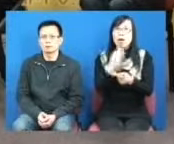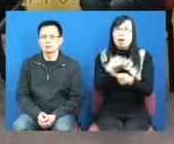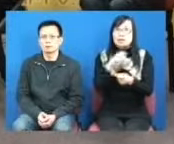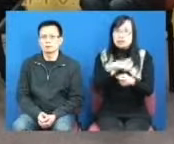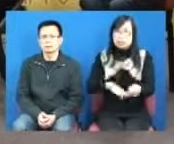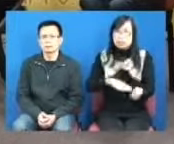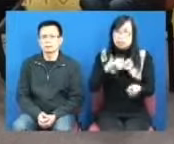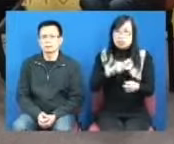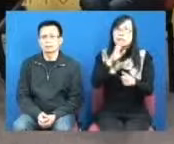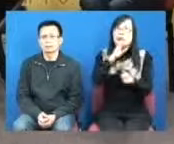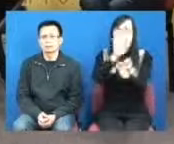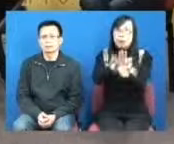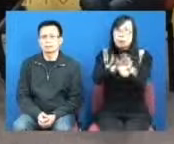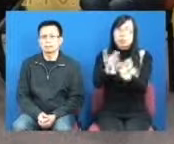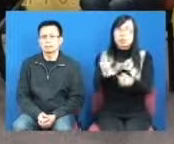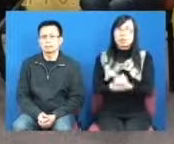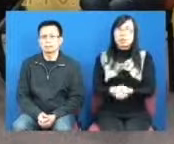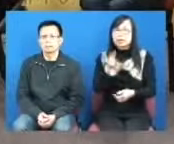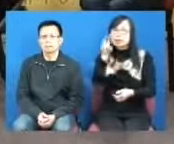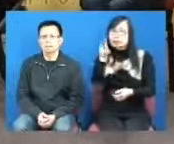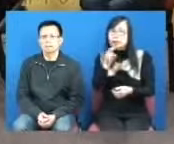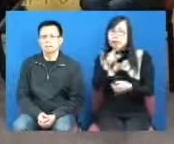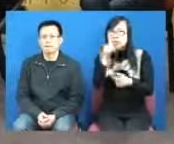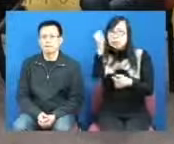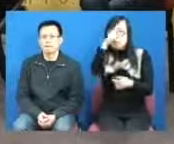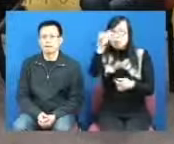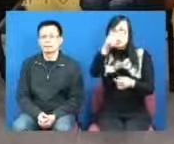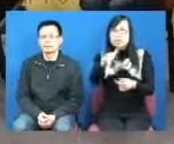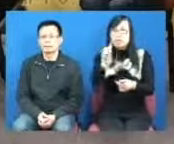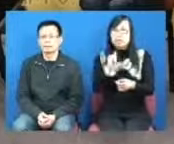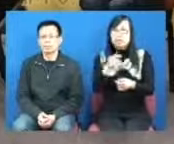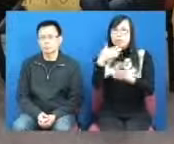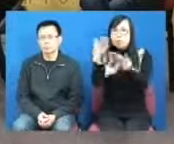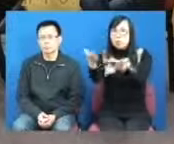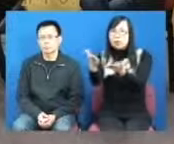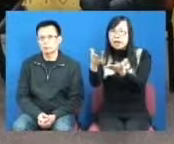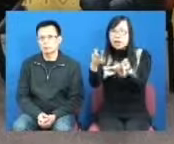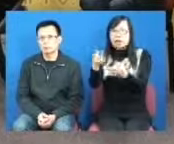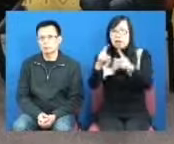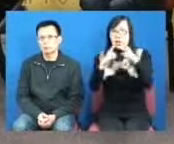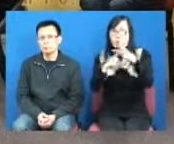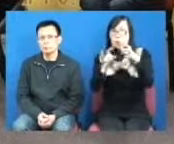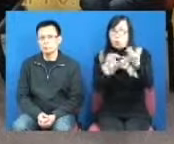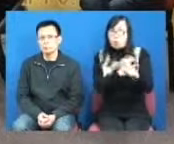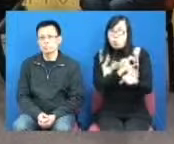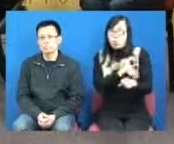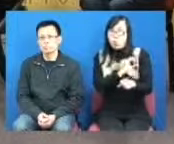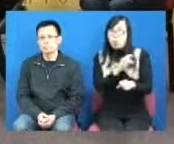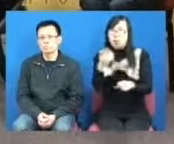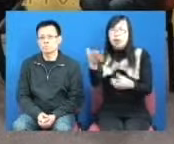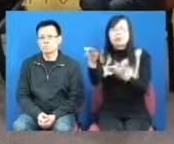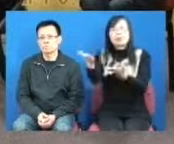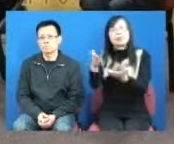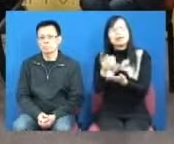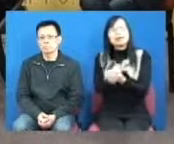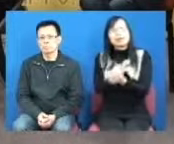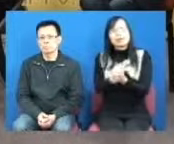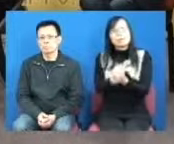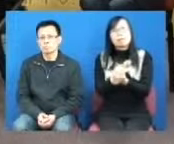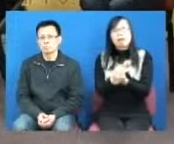夠的保障我想看看這6000元對你的公會來說首先說你是這個